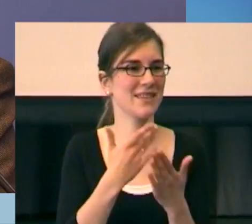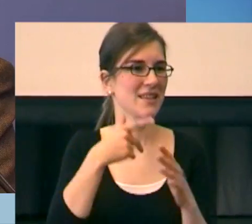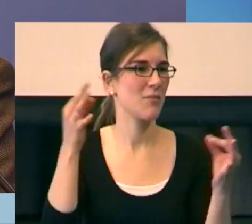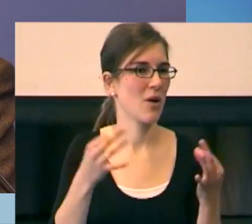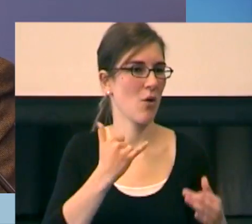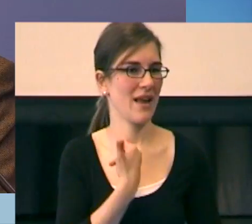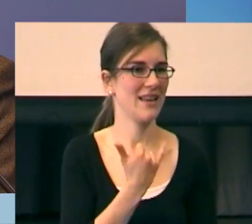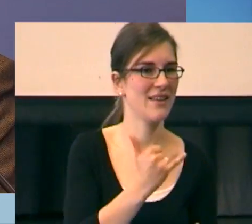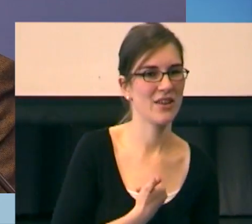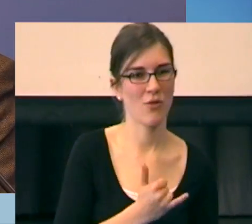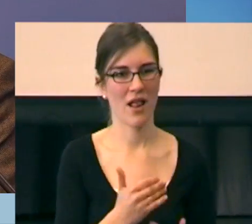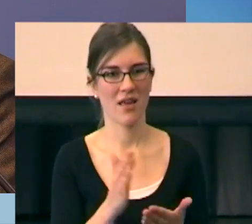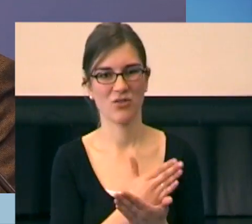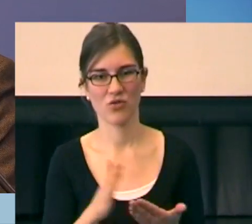entscheiden.